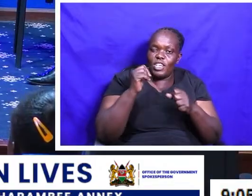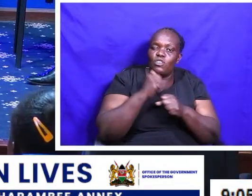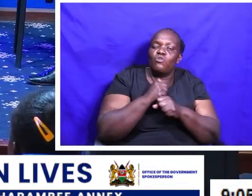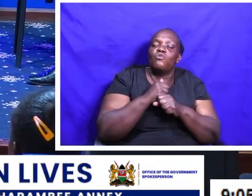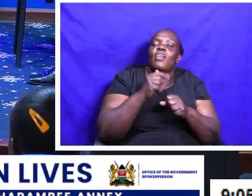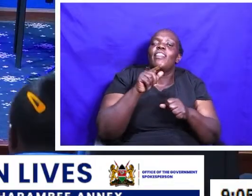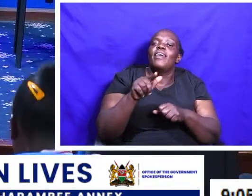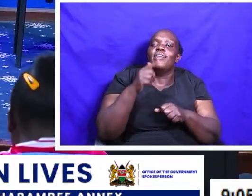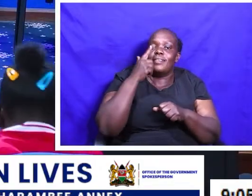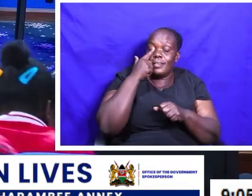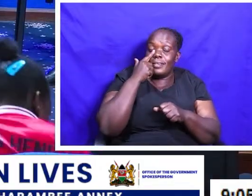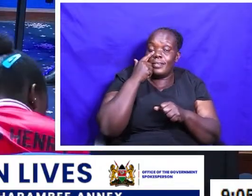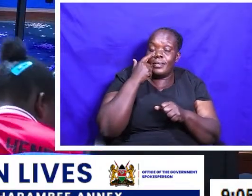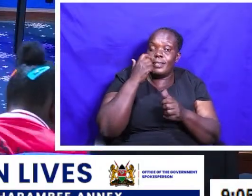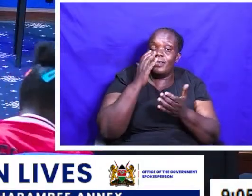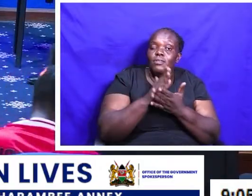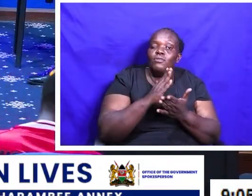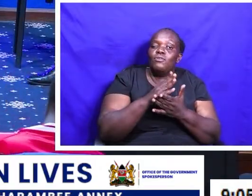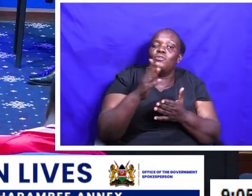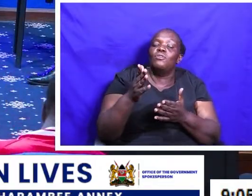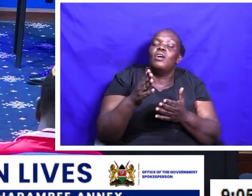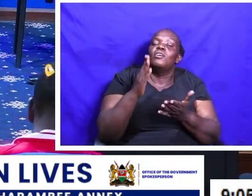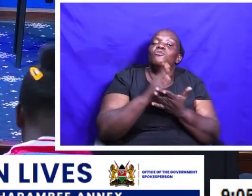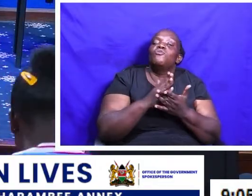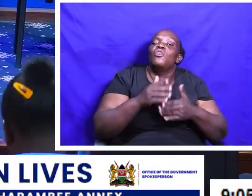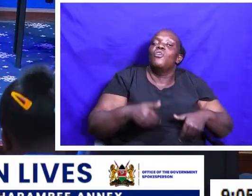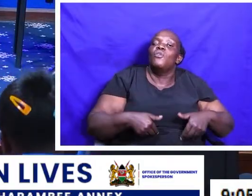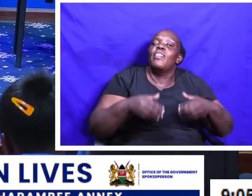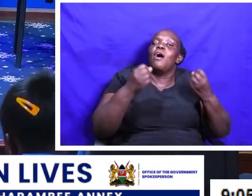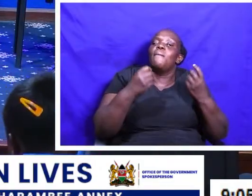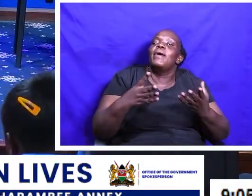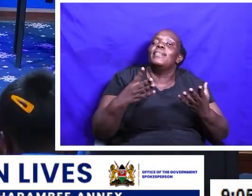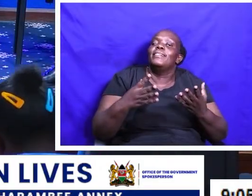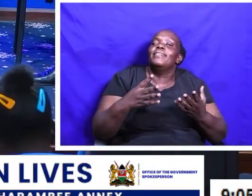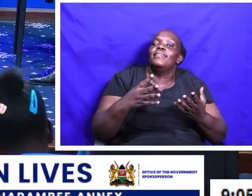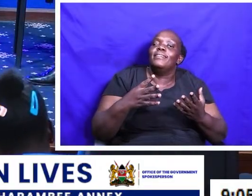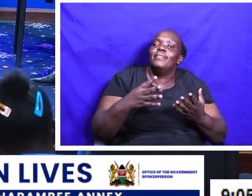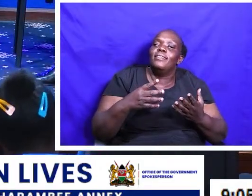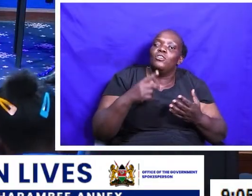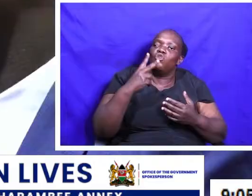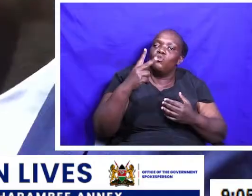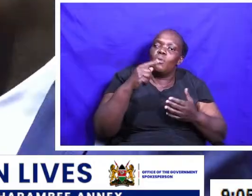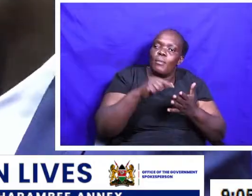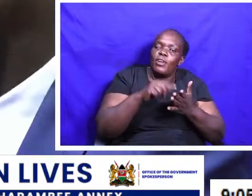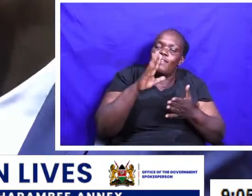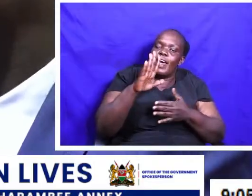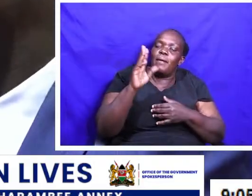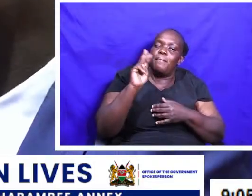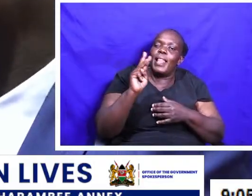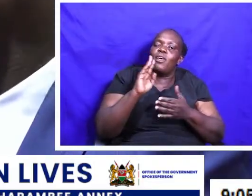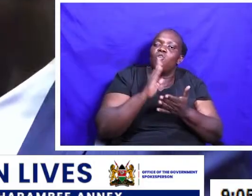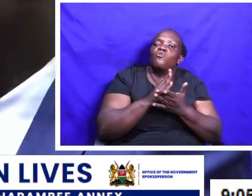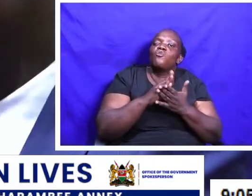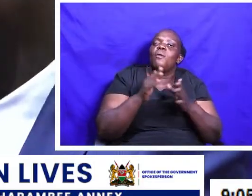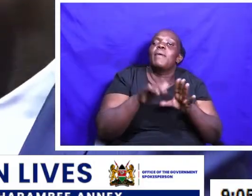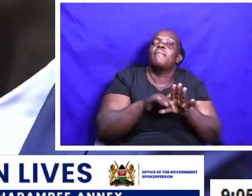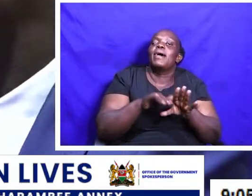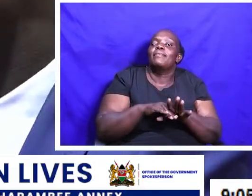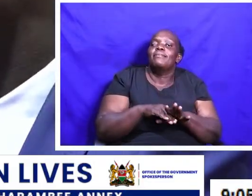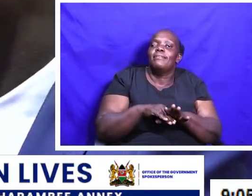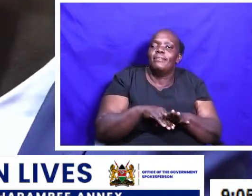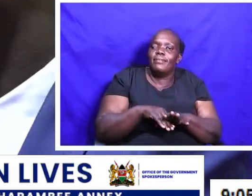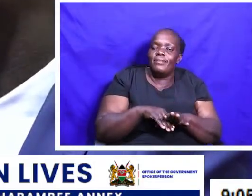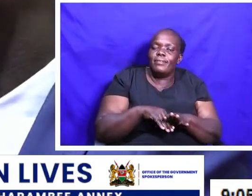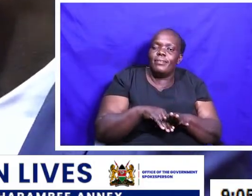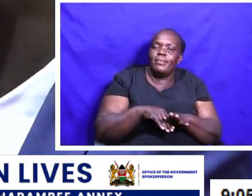kufanya hivyo. Kwa sababu hiyo sekta yenu iko na vijana wangapi? How many people in the bodaboda? Sasa tuko na 2.5 million active bodaboda